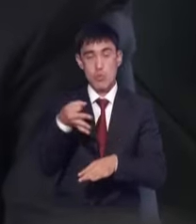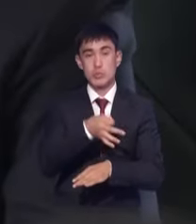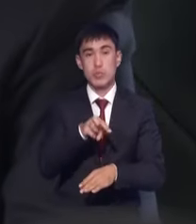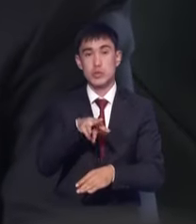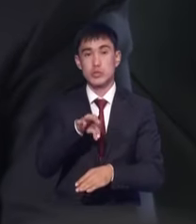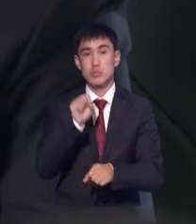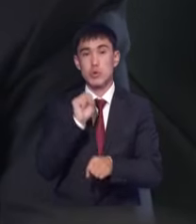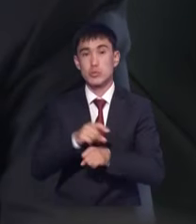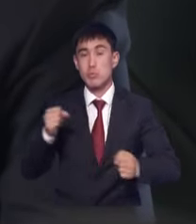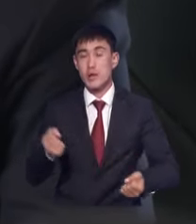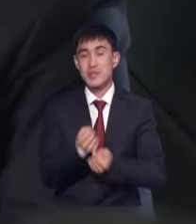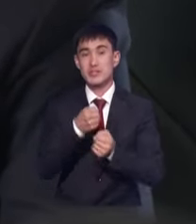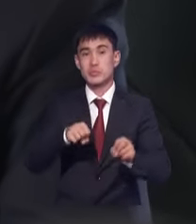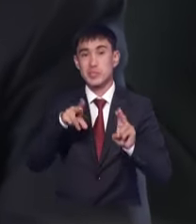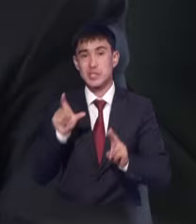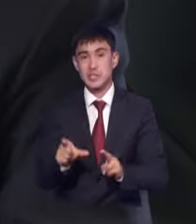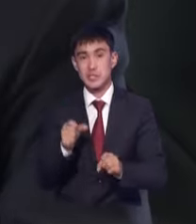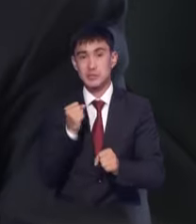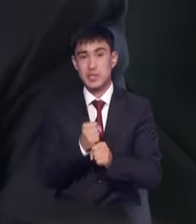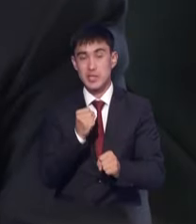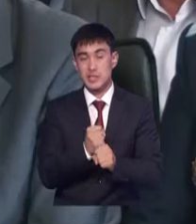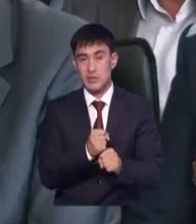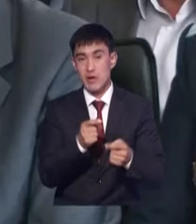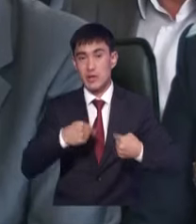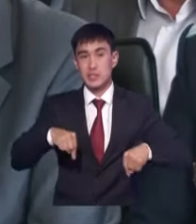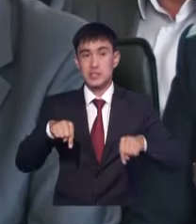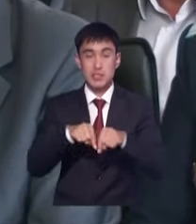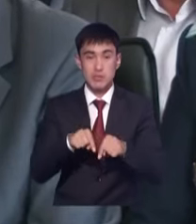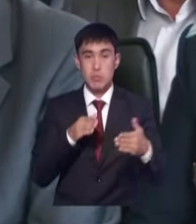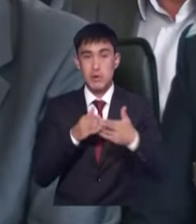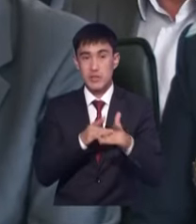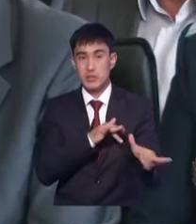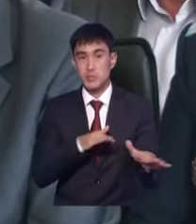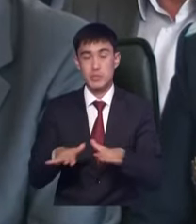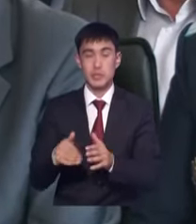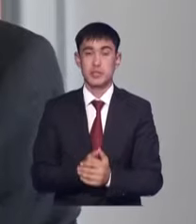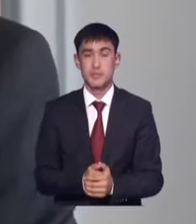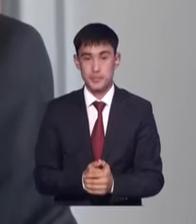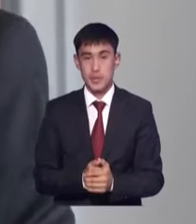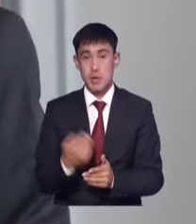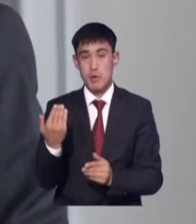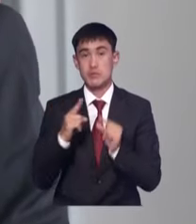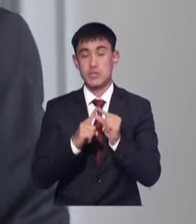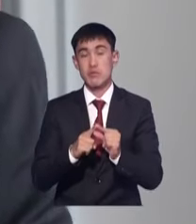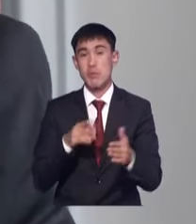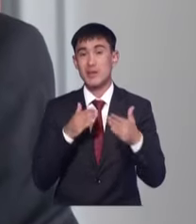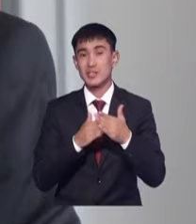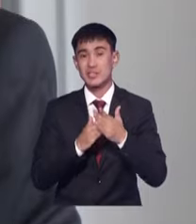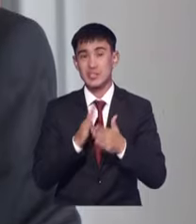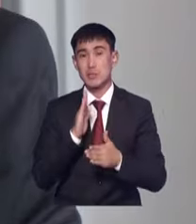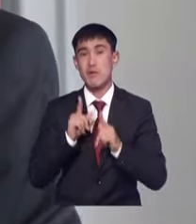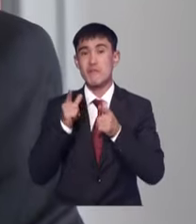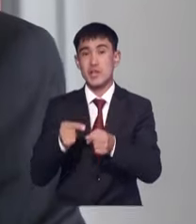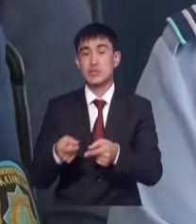поручил оказать поддержку всем специалистам, задействованным в организации профилактических мероприятий. По его словам, ограничения по въезду